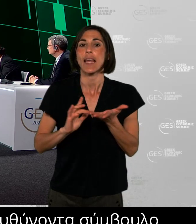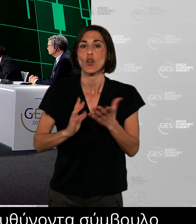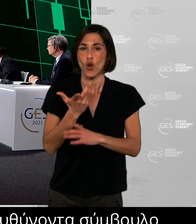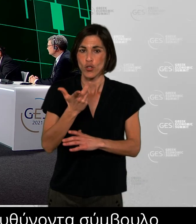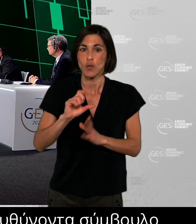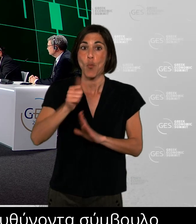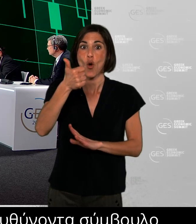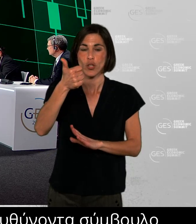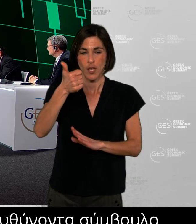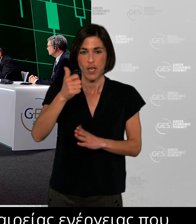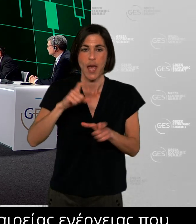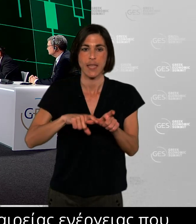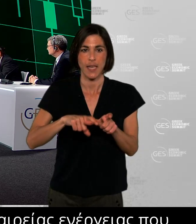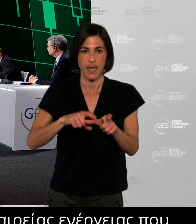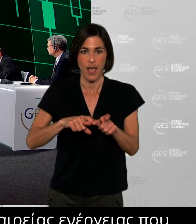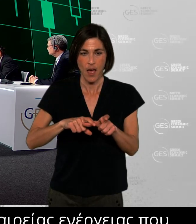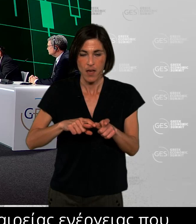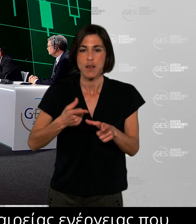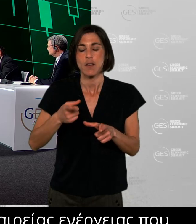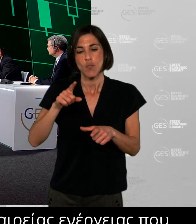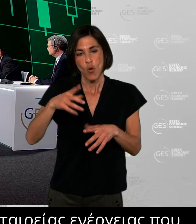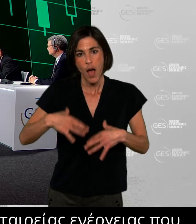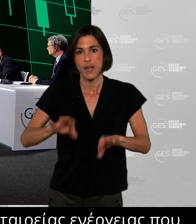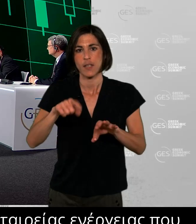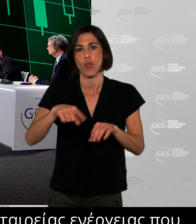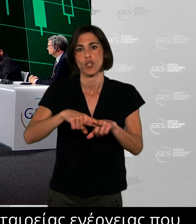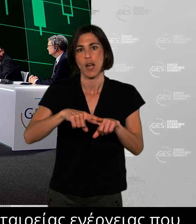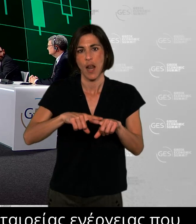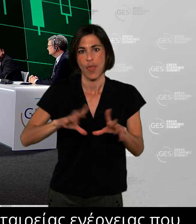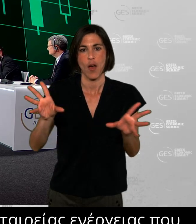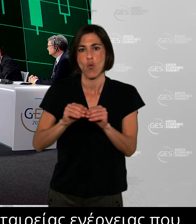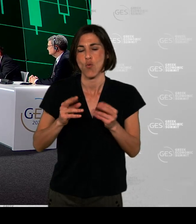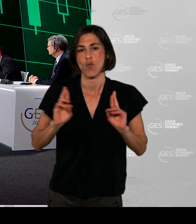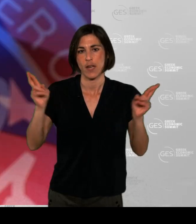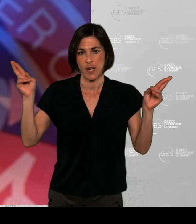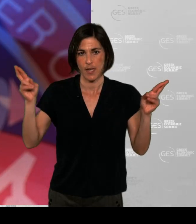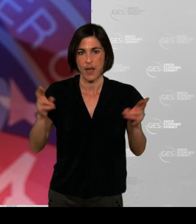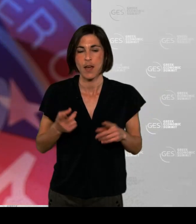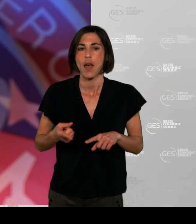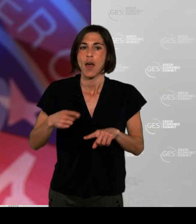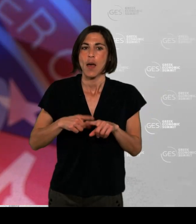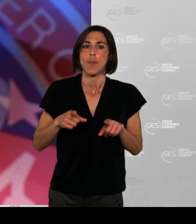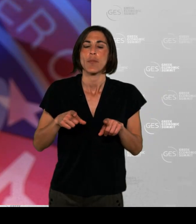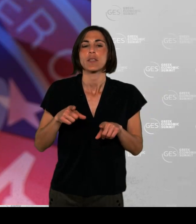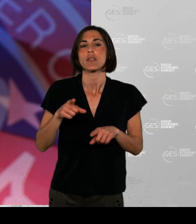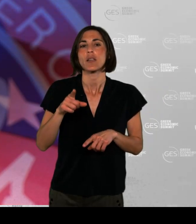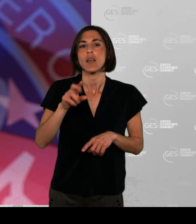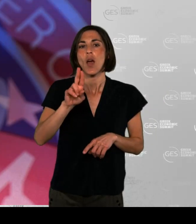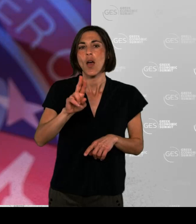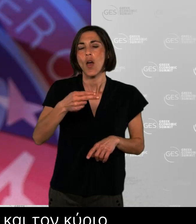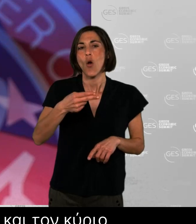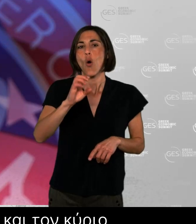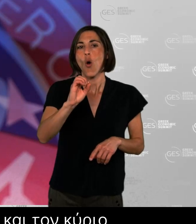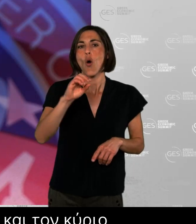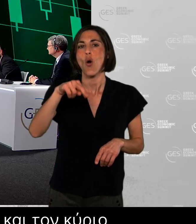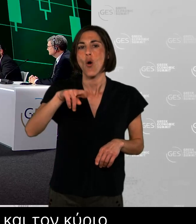Ελλάδα και διευθυντή του Εθνικού Ιδρύματος Ερευνών. Και τον κύριο David Horner, πρόεδρο του Αμερικανικού Κολεγίου Ελλάδος.